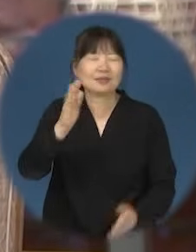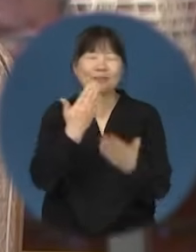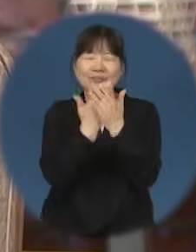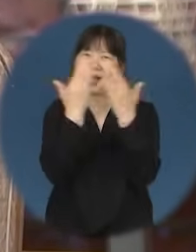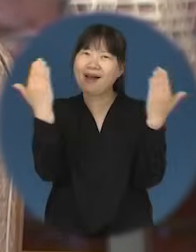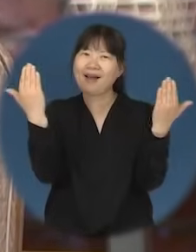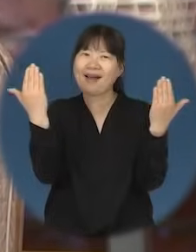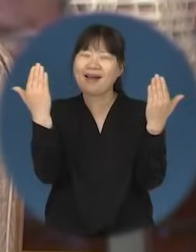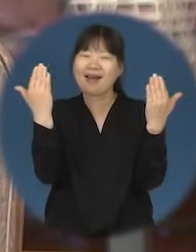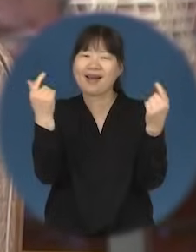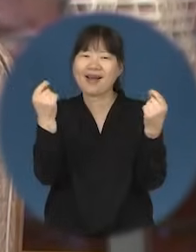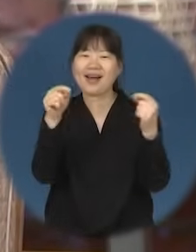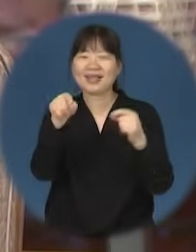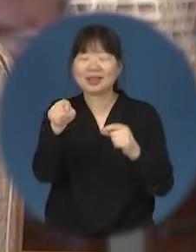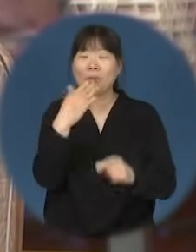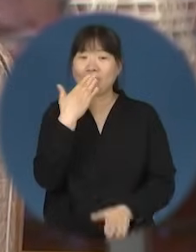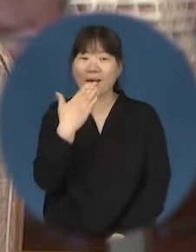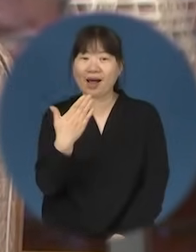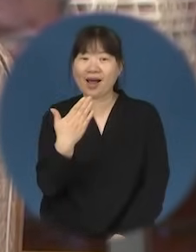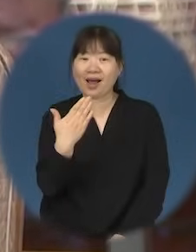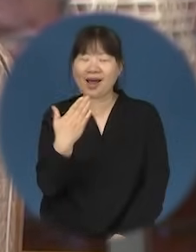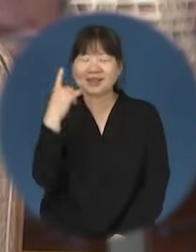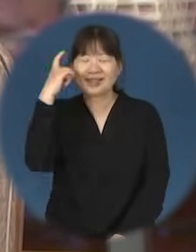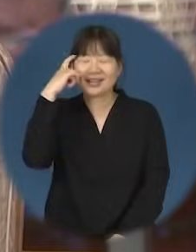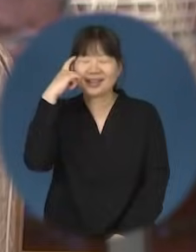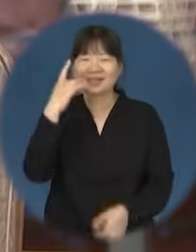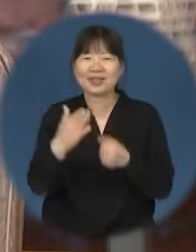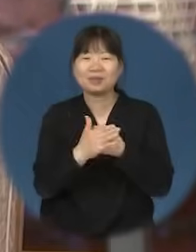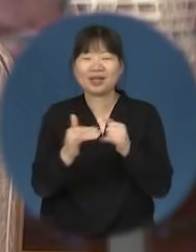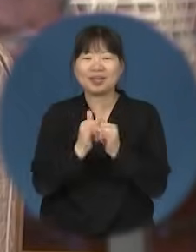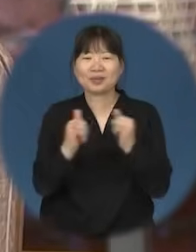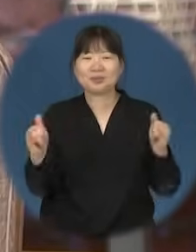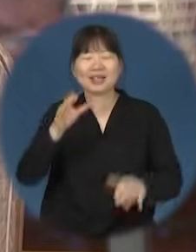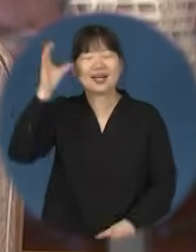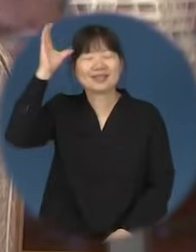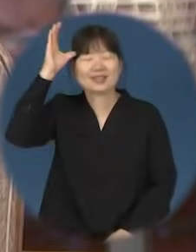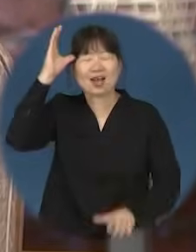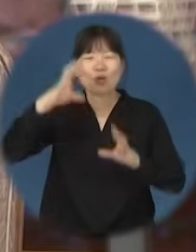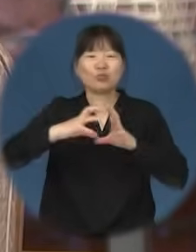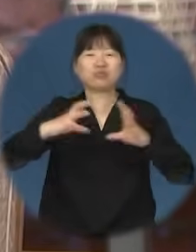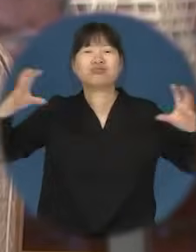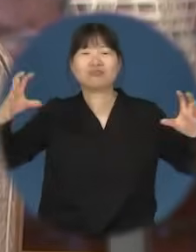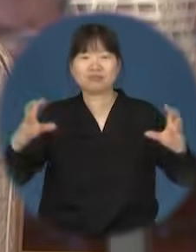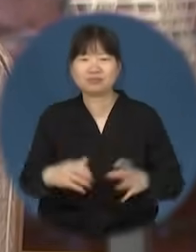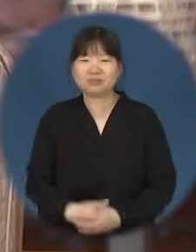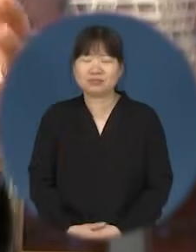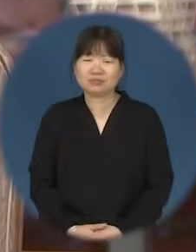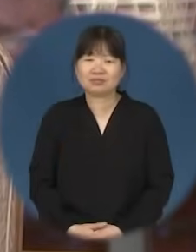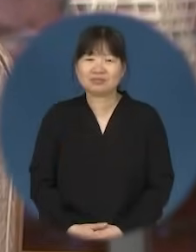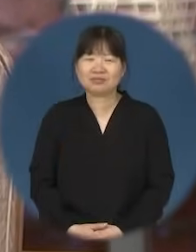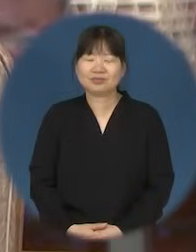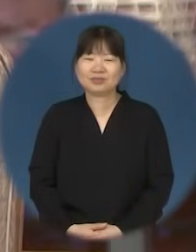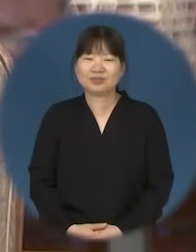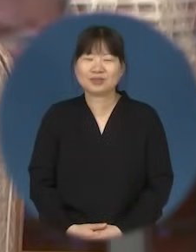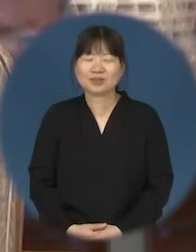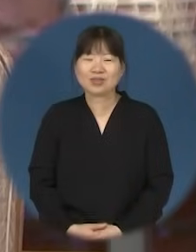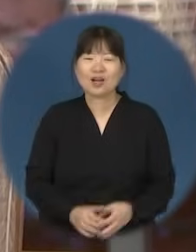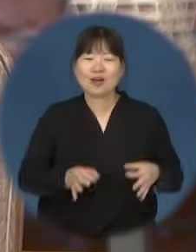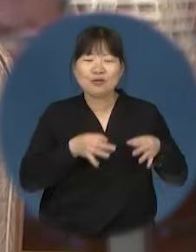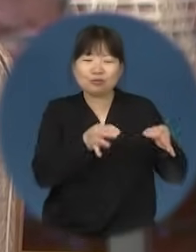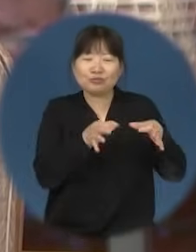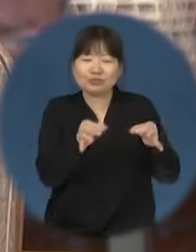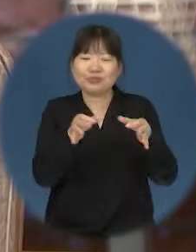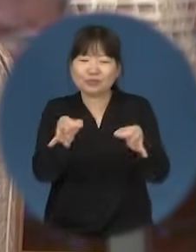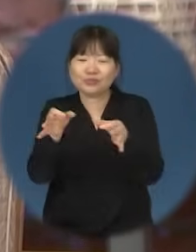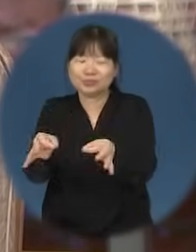밝잖아요. 그러면 이것도 될 거야라고 해서 사람들이 기대가 부풀거든요. 그러면 너도 나도 막 투자해서